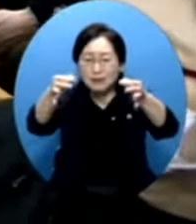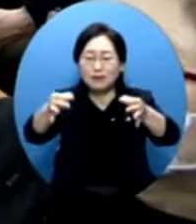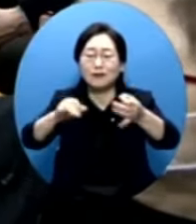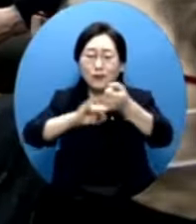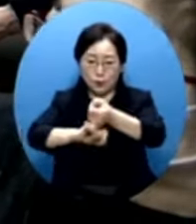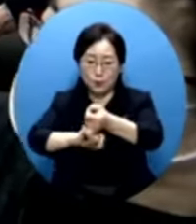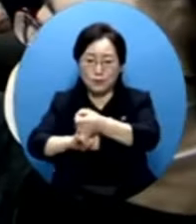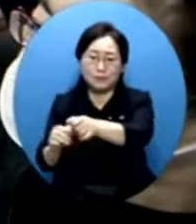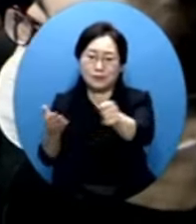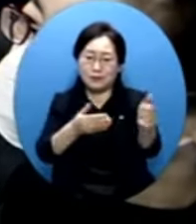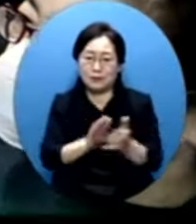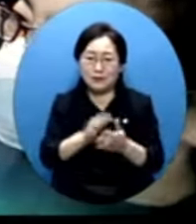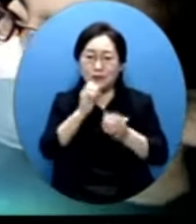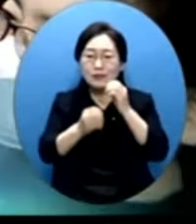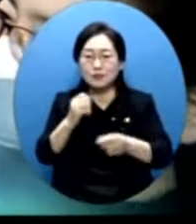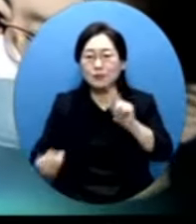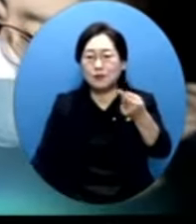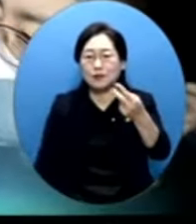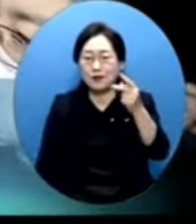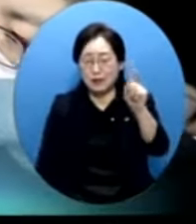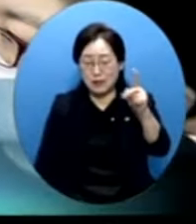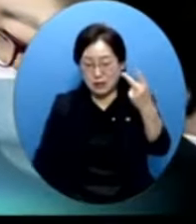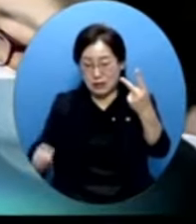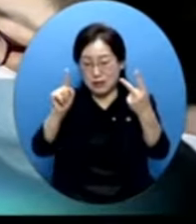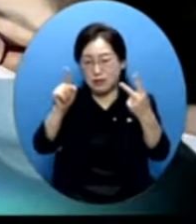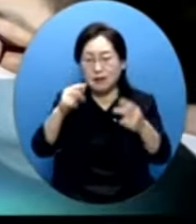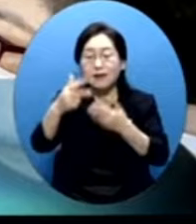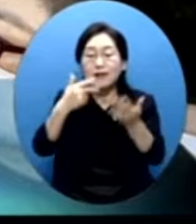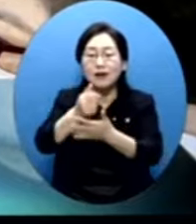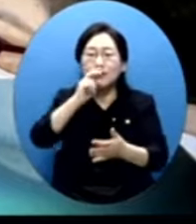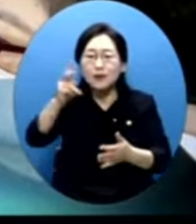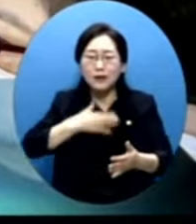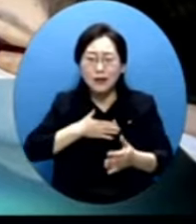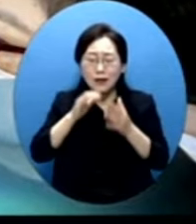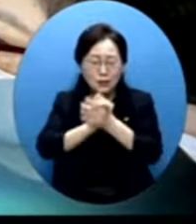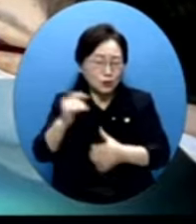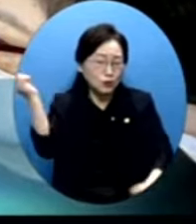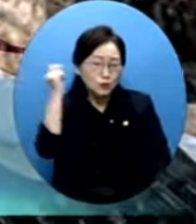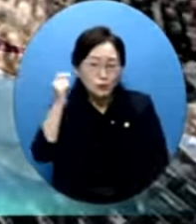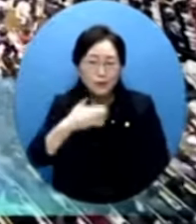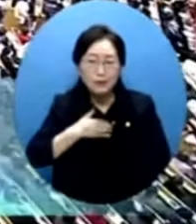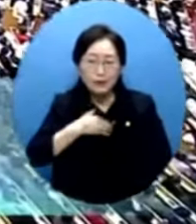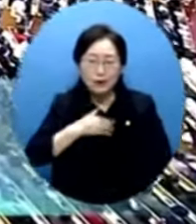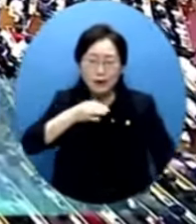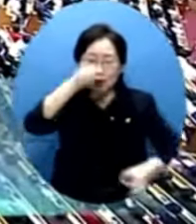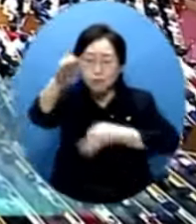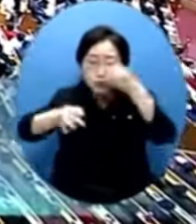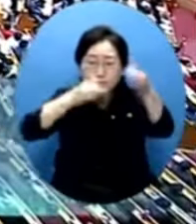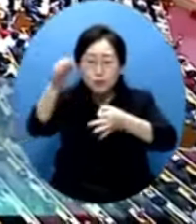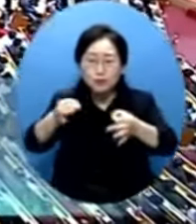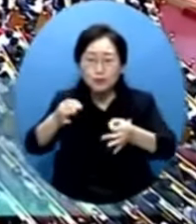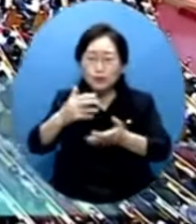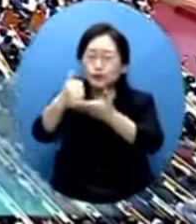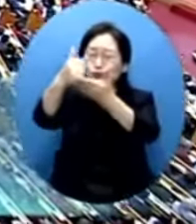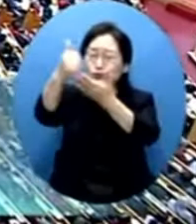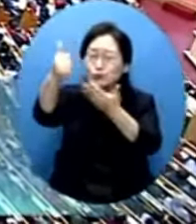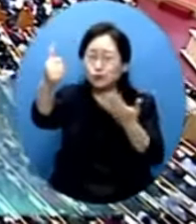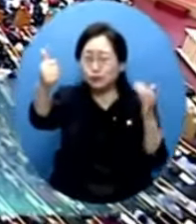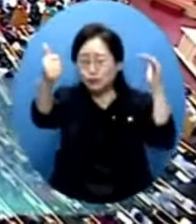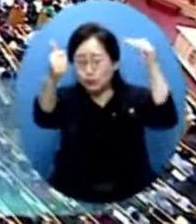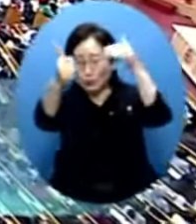것입니다 시편 102편 1절입니다 야여 내 기도를 들으시고 나의 부르짖음을 주께